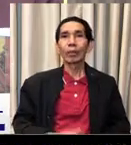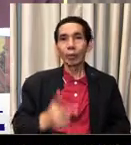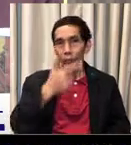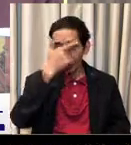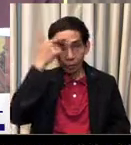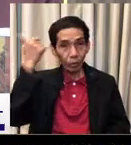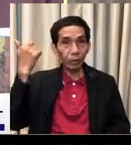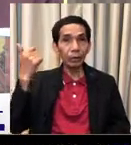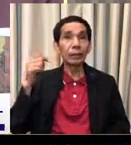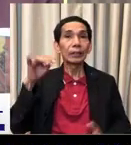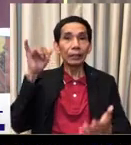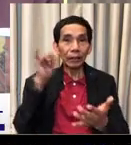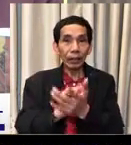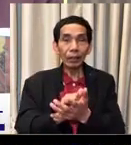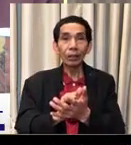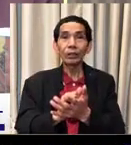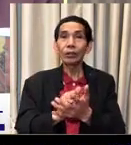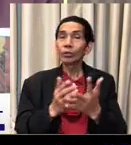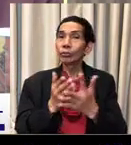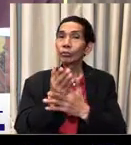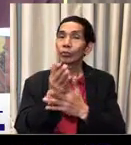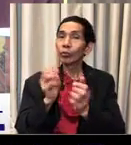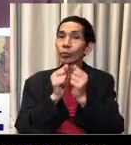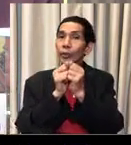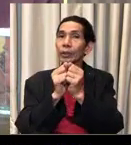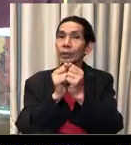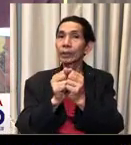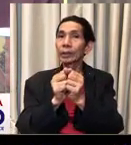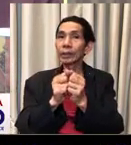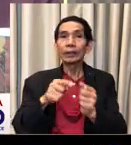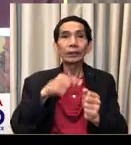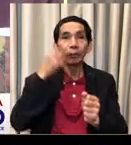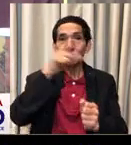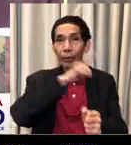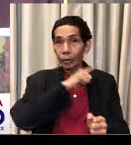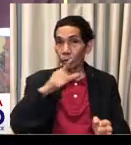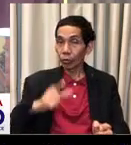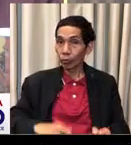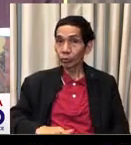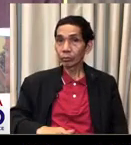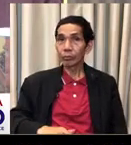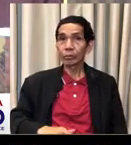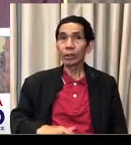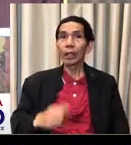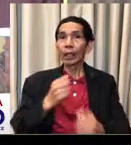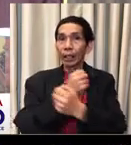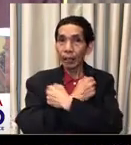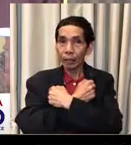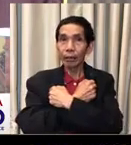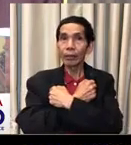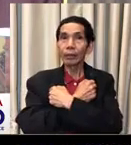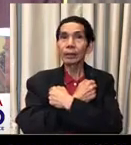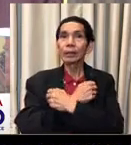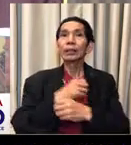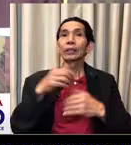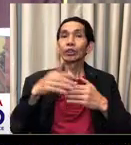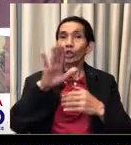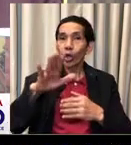Dahil yan ay kaalinsabay na sinabi ng ating Panginoon. Love thy